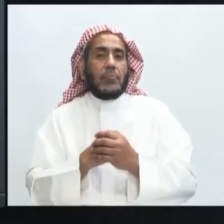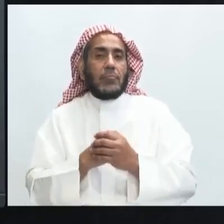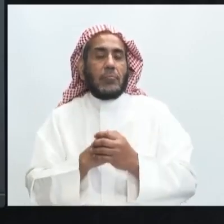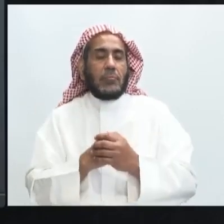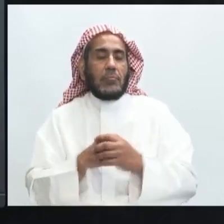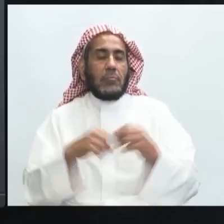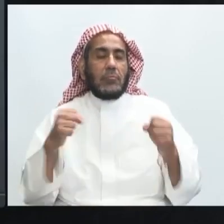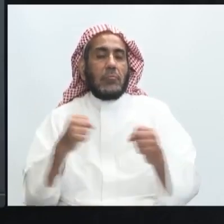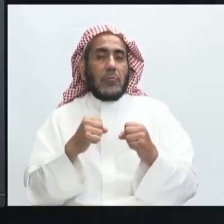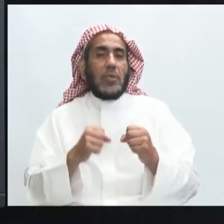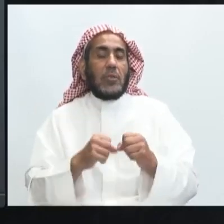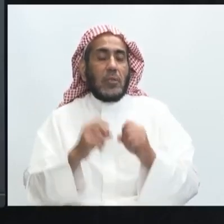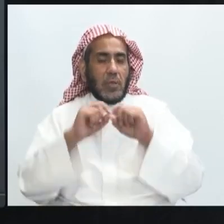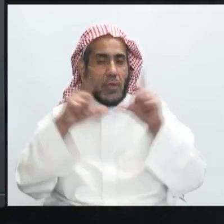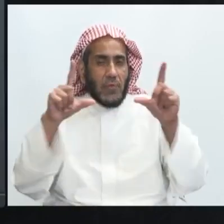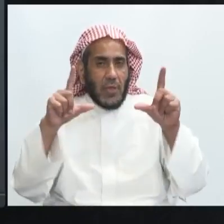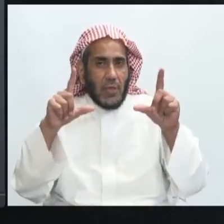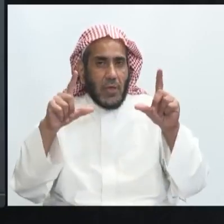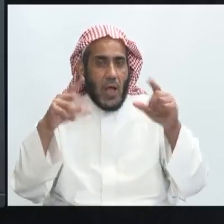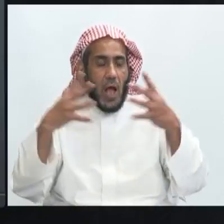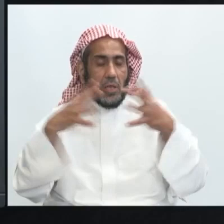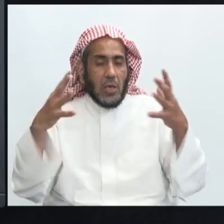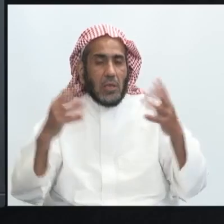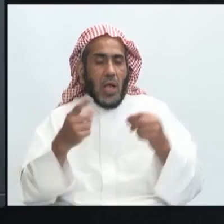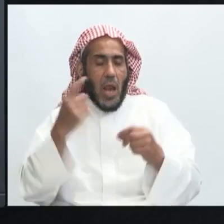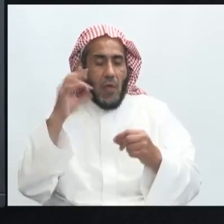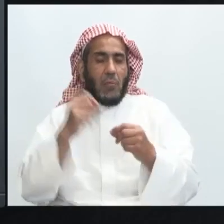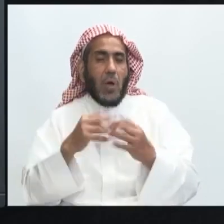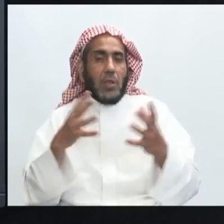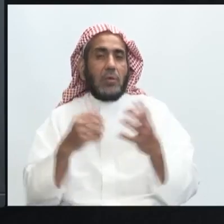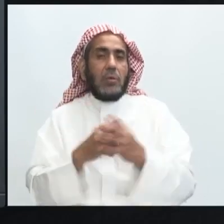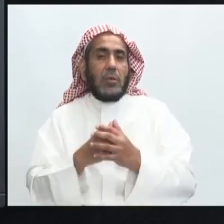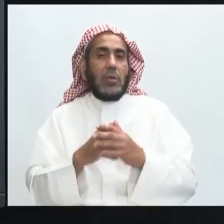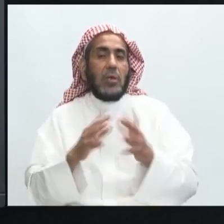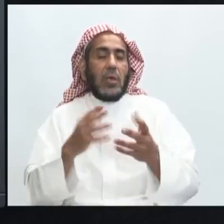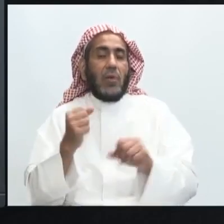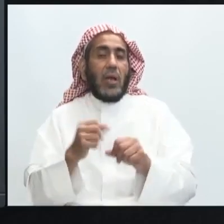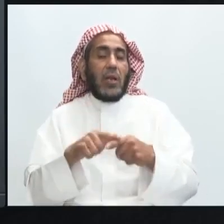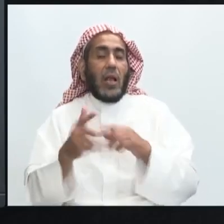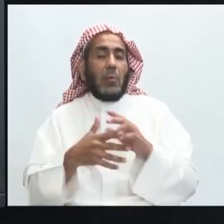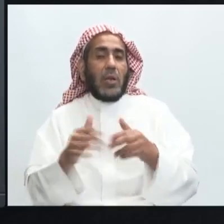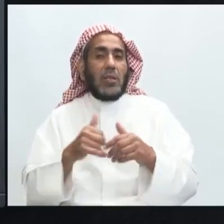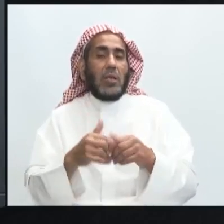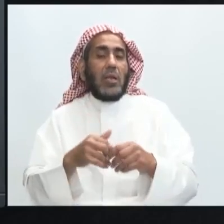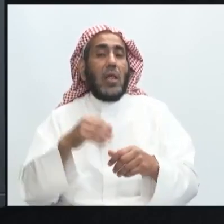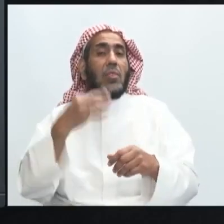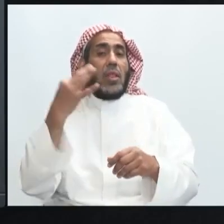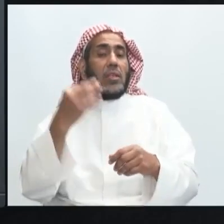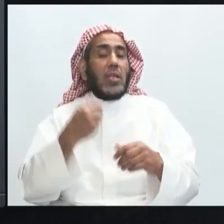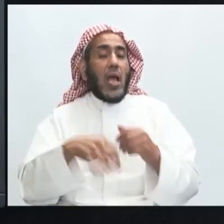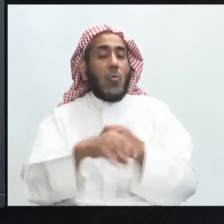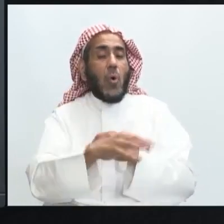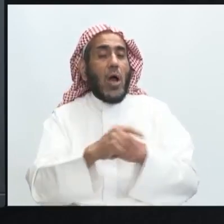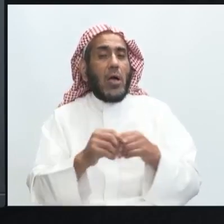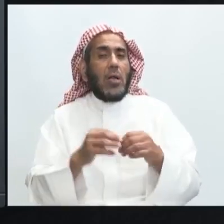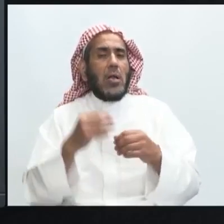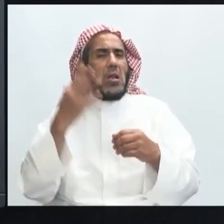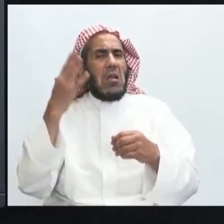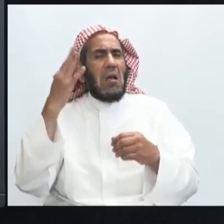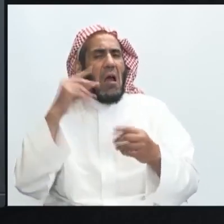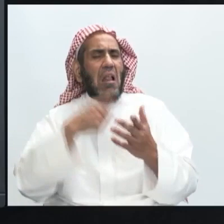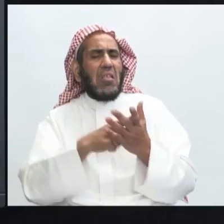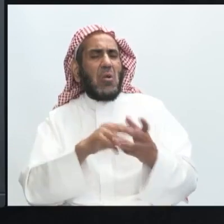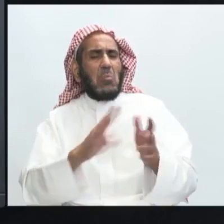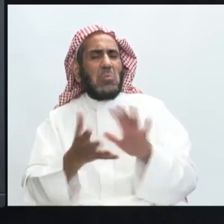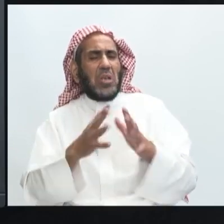التدريبات هي التي تتضح فيها اكثر وحتى نفهم منها اكثر كيف ان الخبر ياتي على ثلاثه اضرب لخالي الذهن